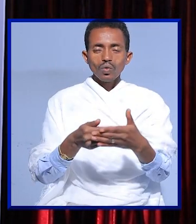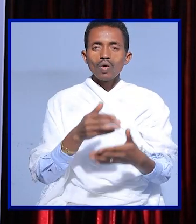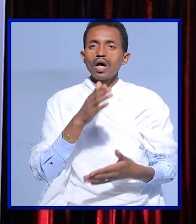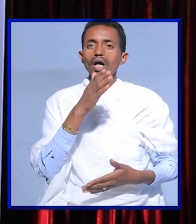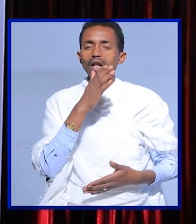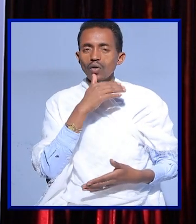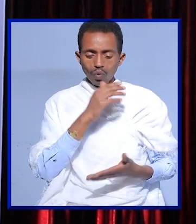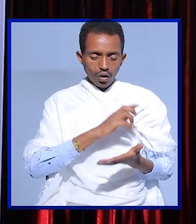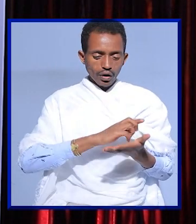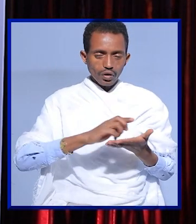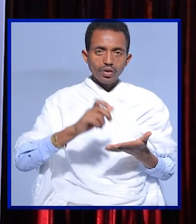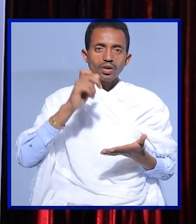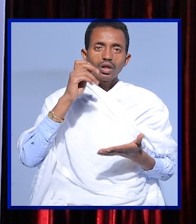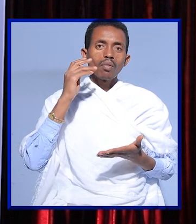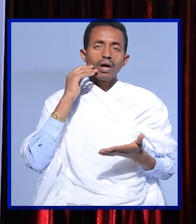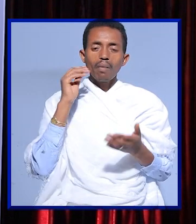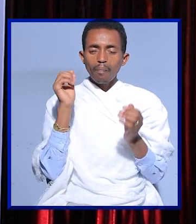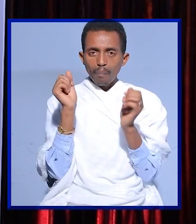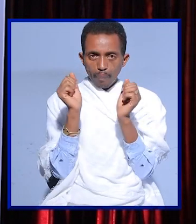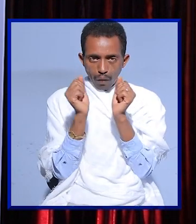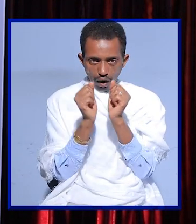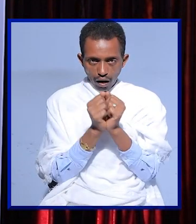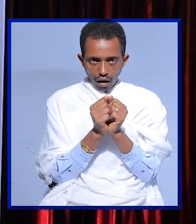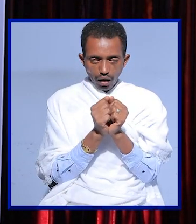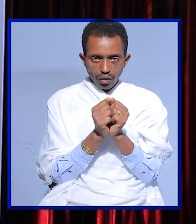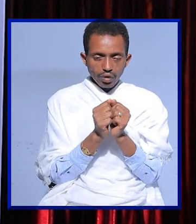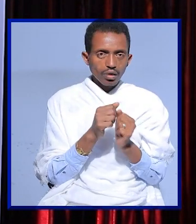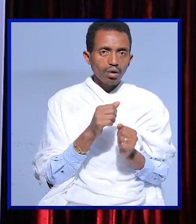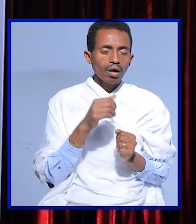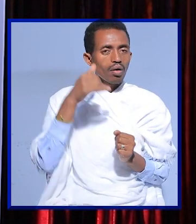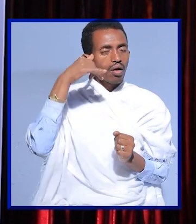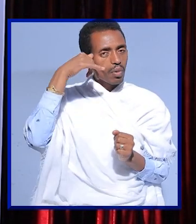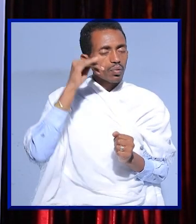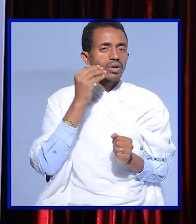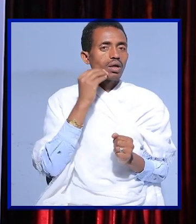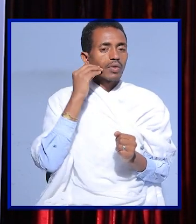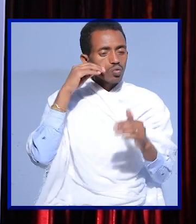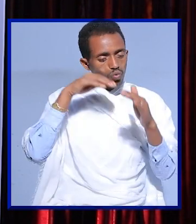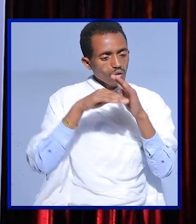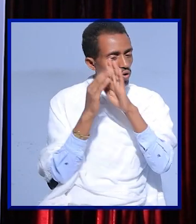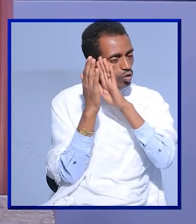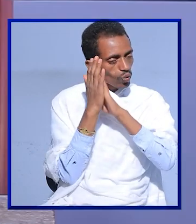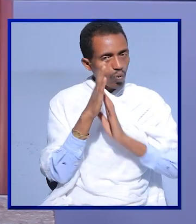ከእናቱ ከቅድስት ድንግል ማርያም ጋር በበረት ተኝቶ አገኙት።